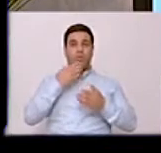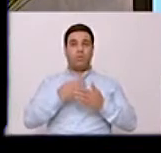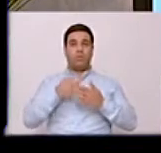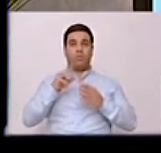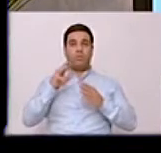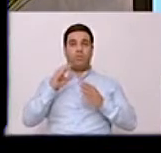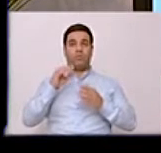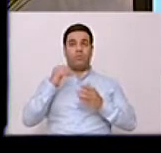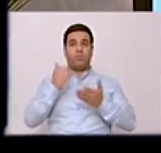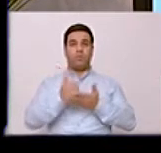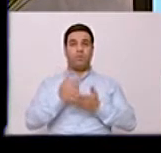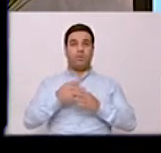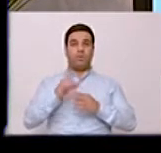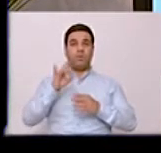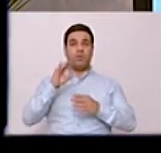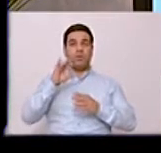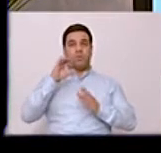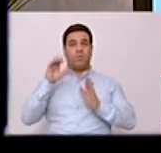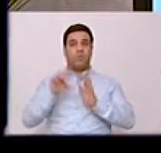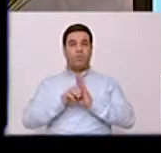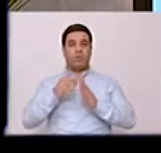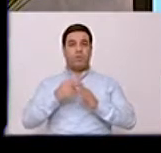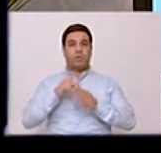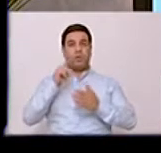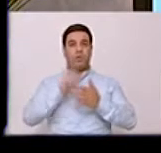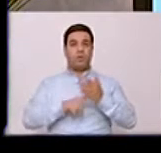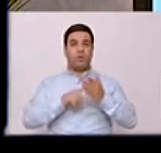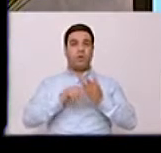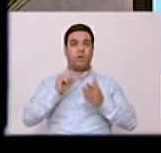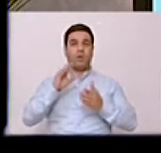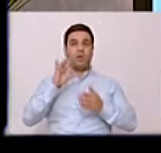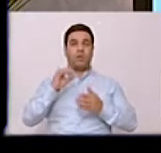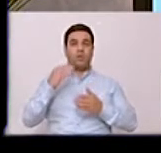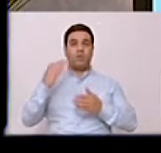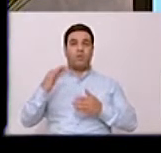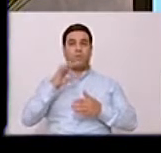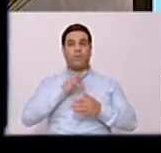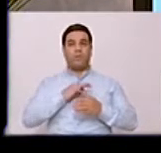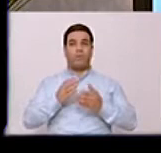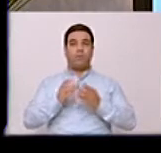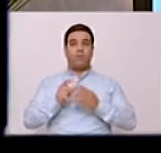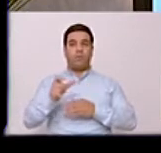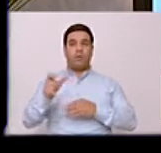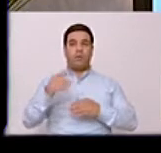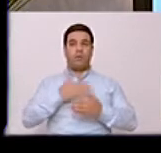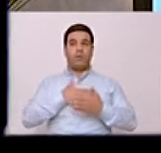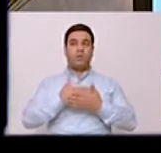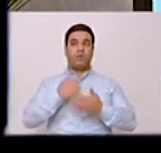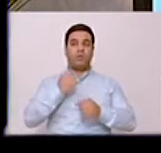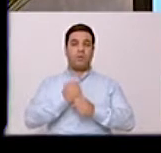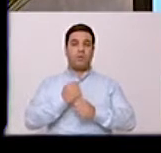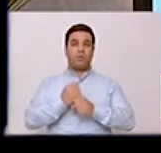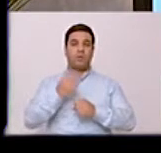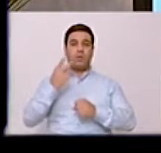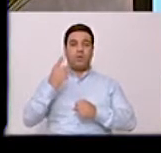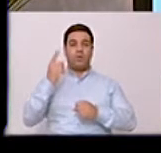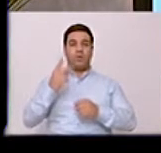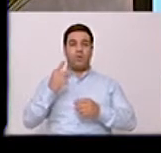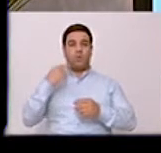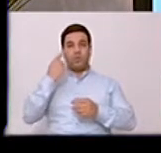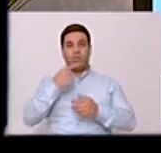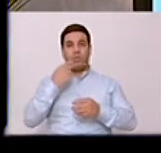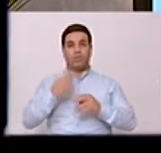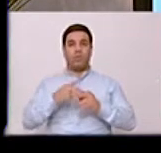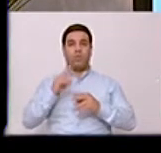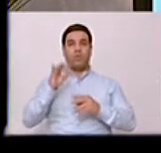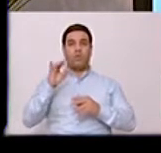mullachiligini Rahimbiyga bo'ysundirib, islomiy aqidalarni uning manfaati yo'liga xizmat qildiradigan 200lamachi